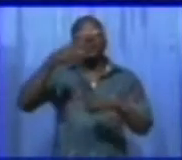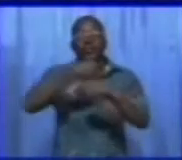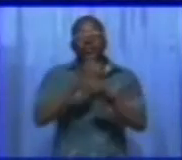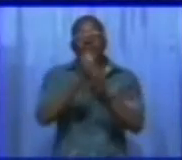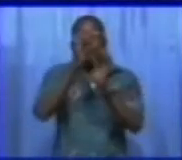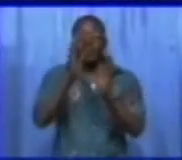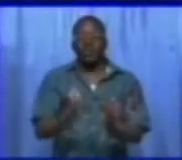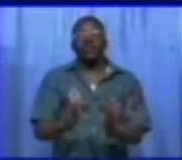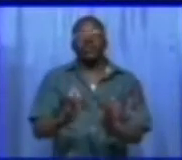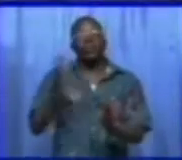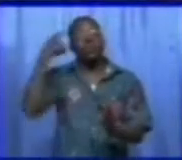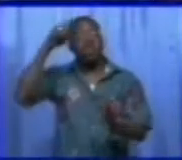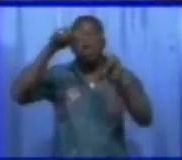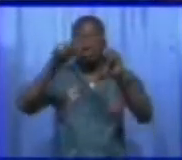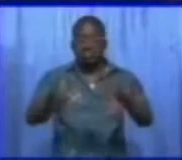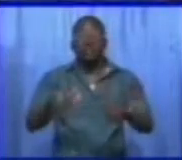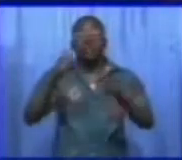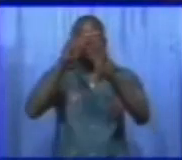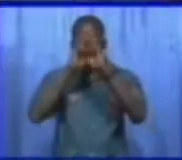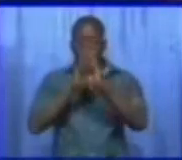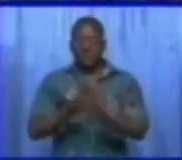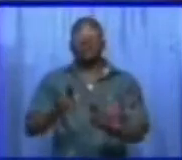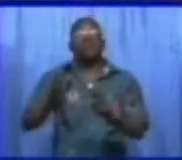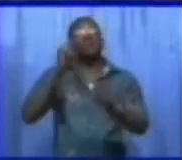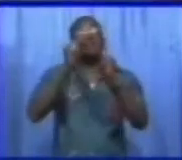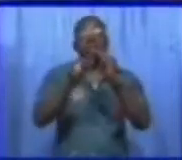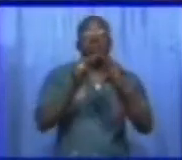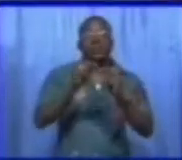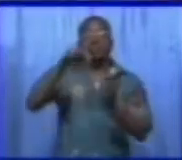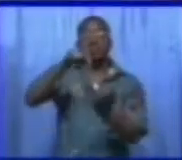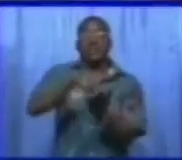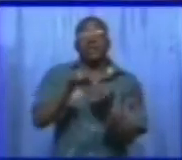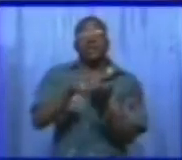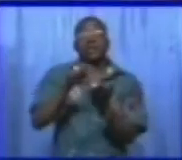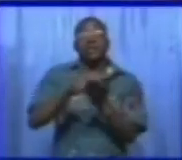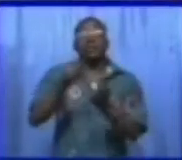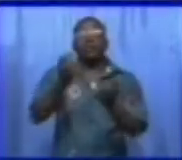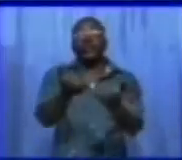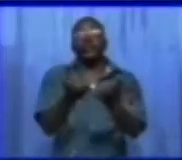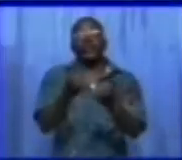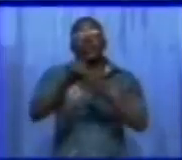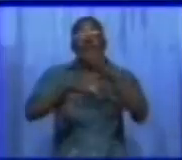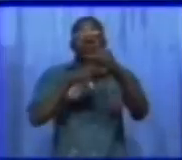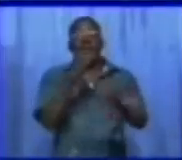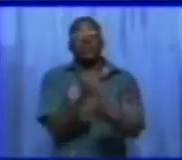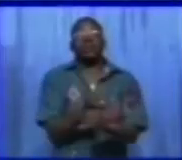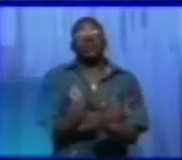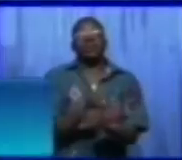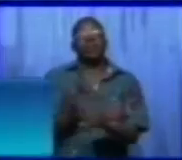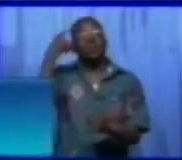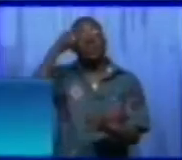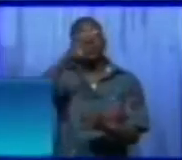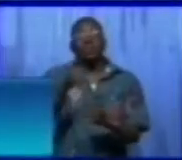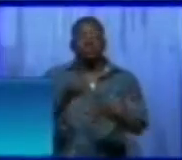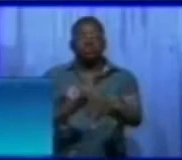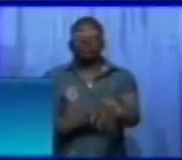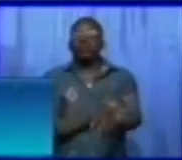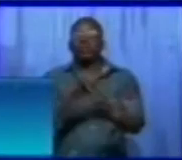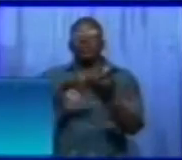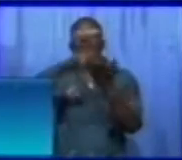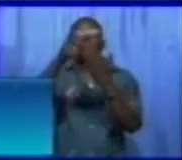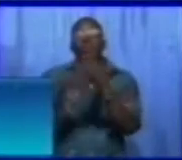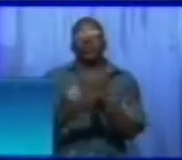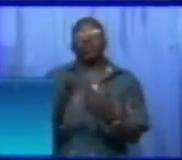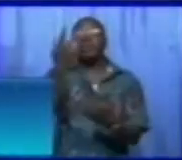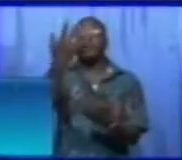producteurs pour pouvoir respecter ces normes de qualité qui sont exigées à l'international. Pour conduire au mieux ce projet qui s'étale